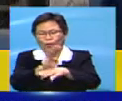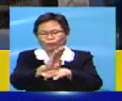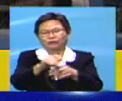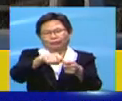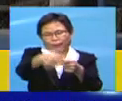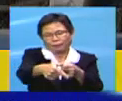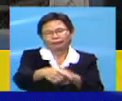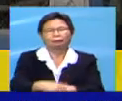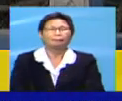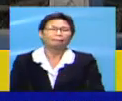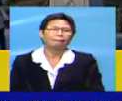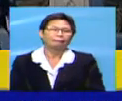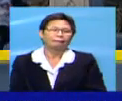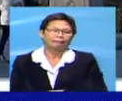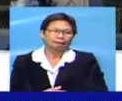payments.